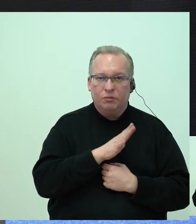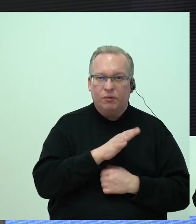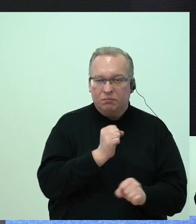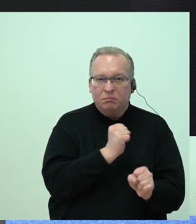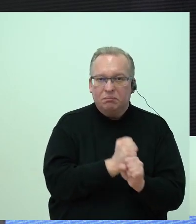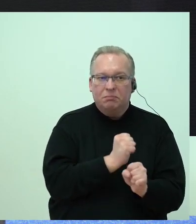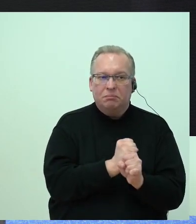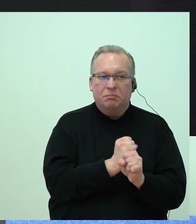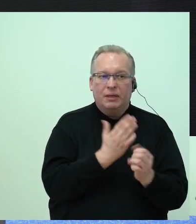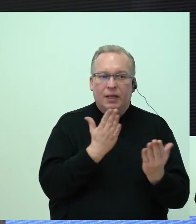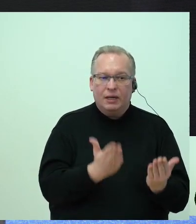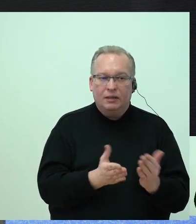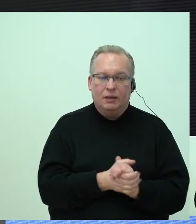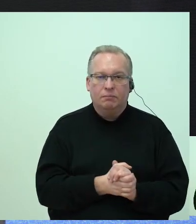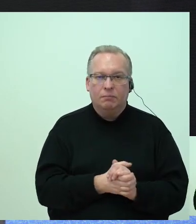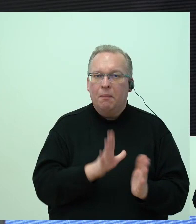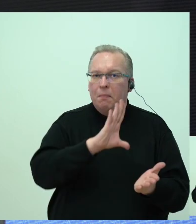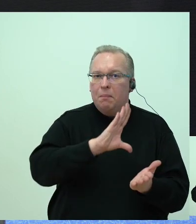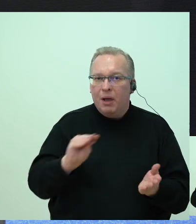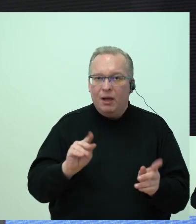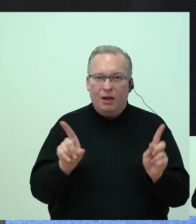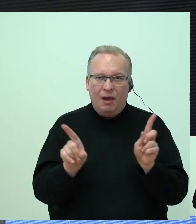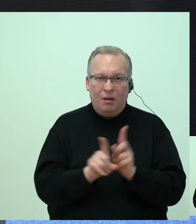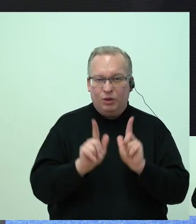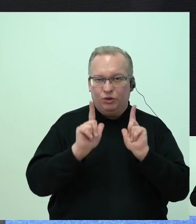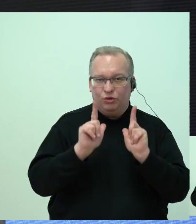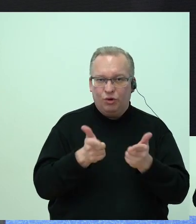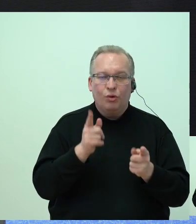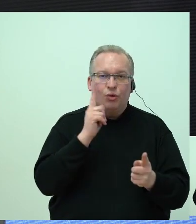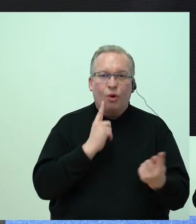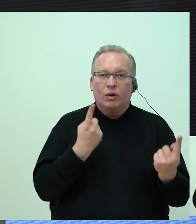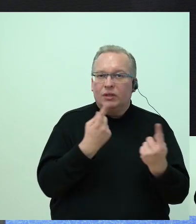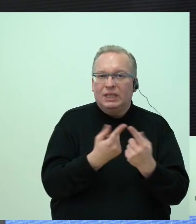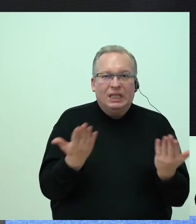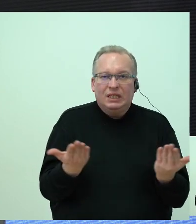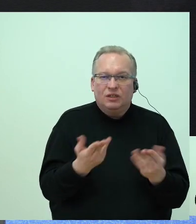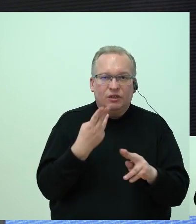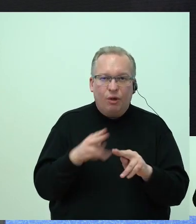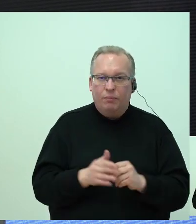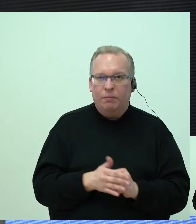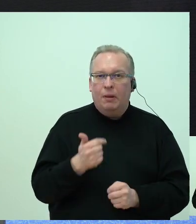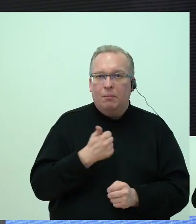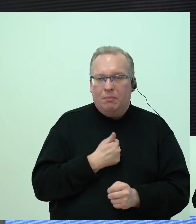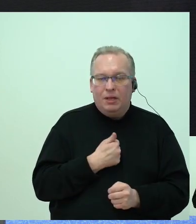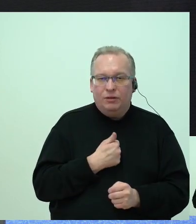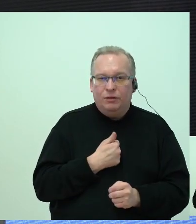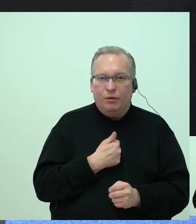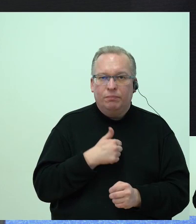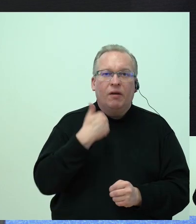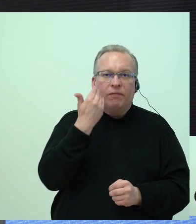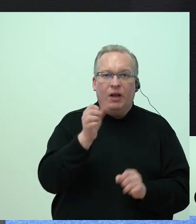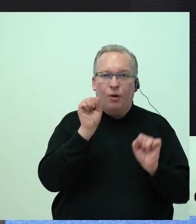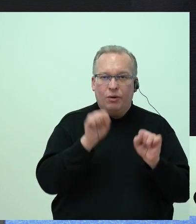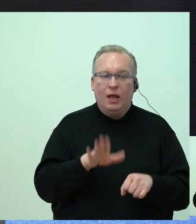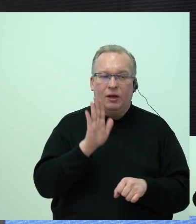padaryta be jokio konkretaus tikslo, o mano žodžiai paskui gali